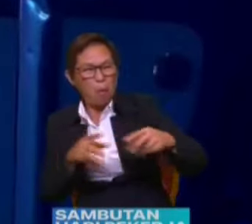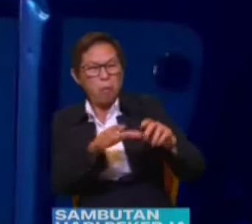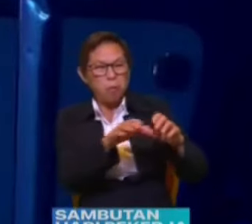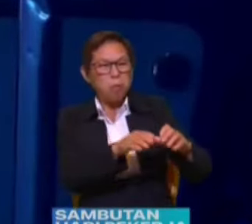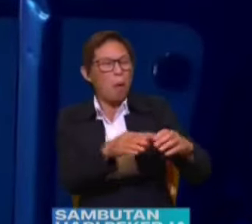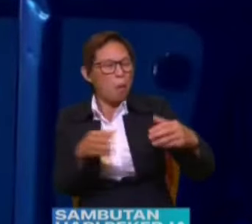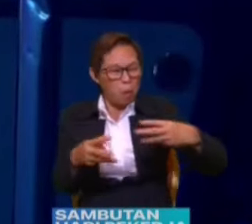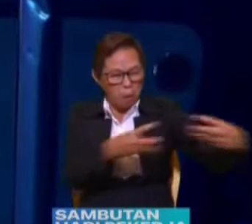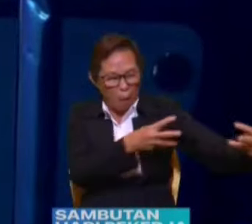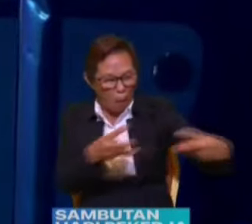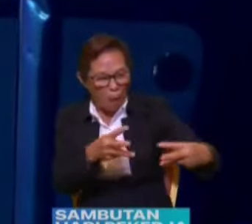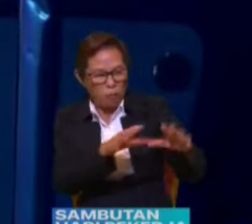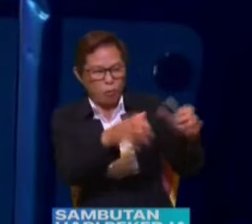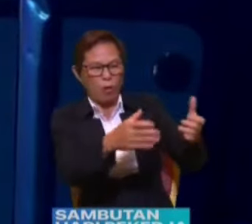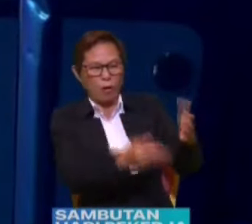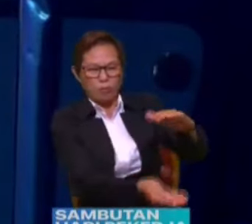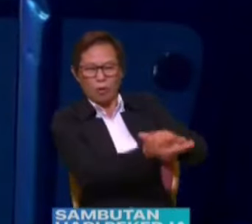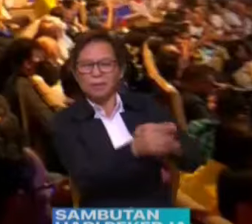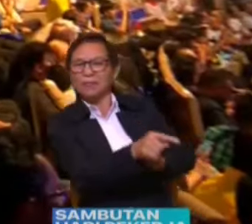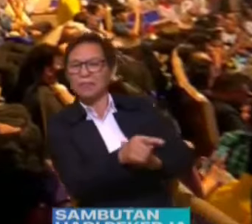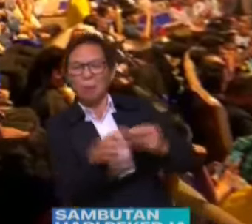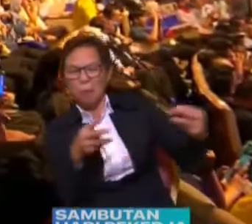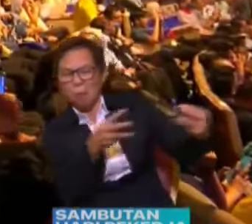negara ini.